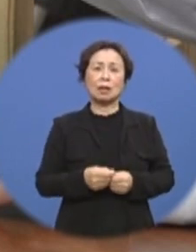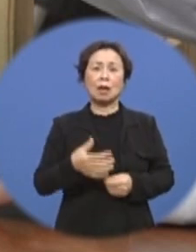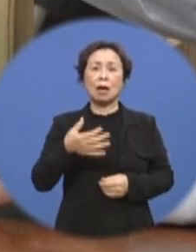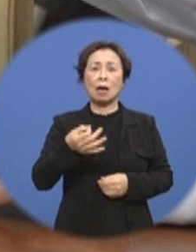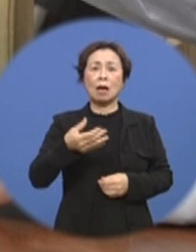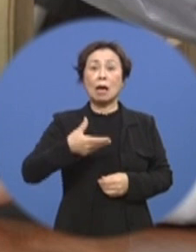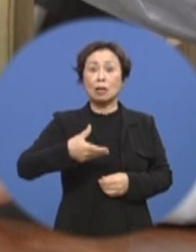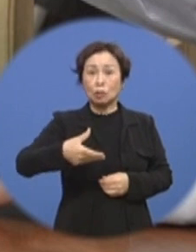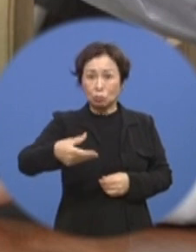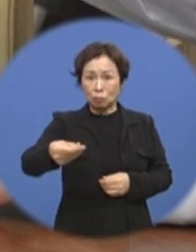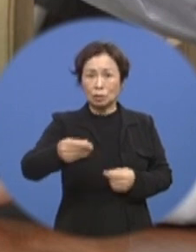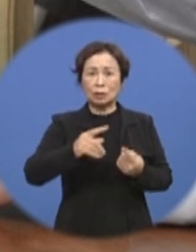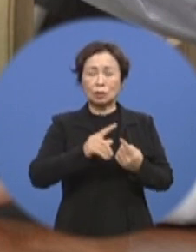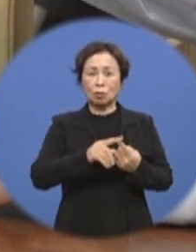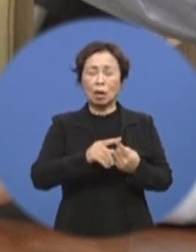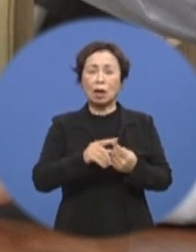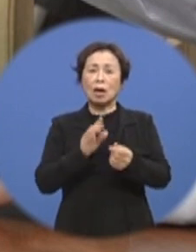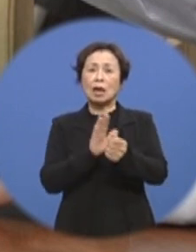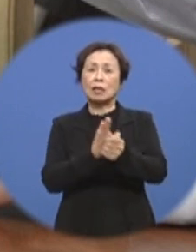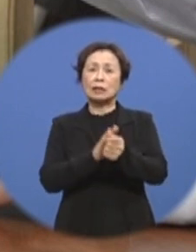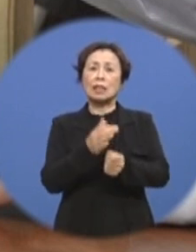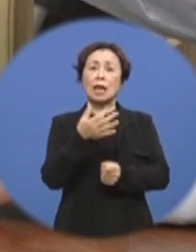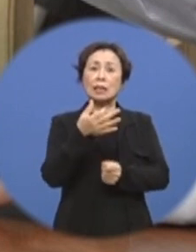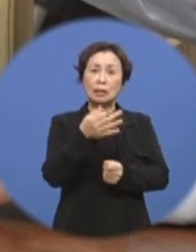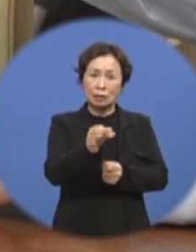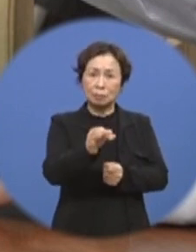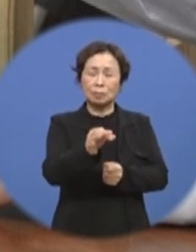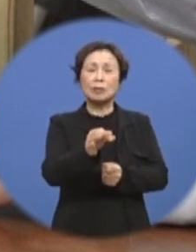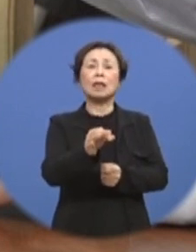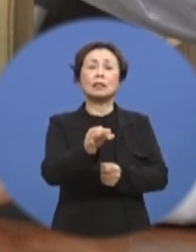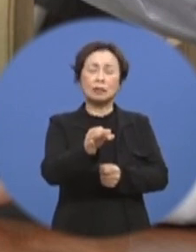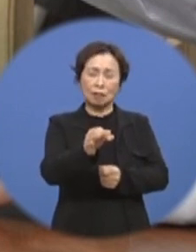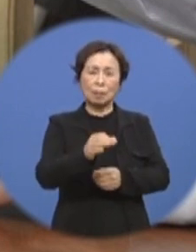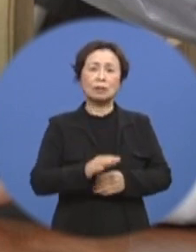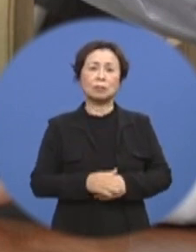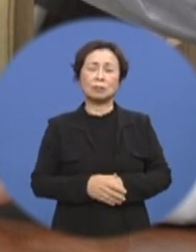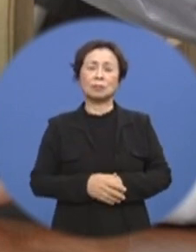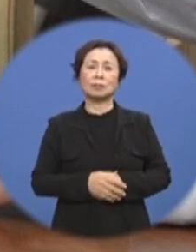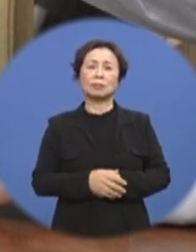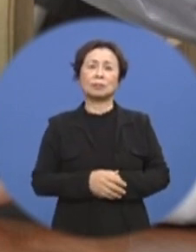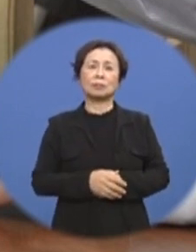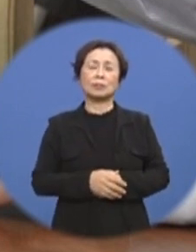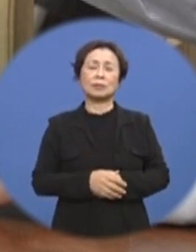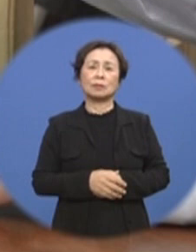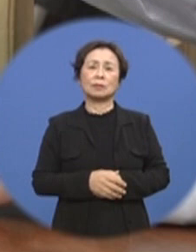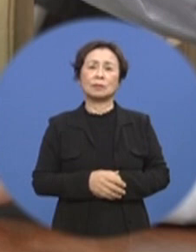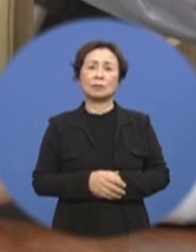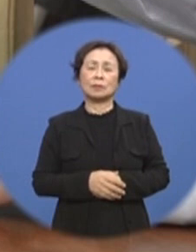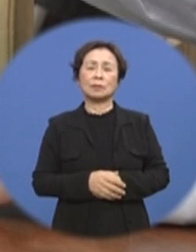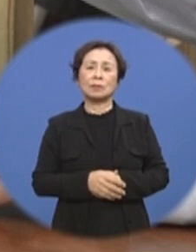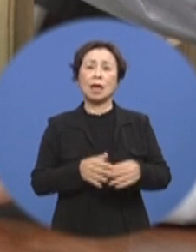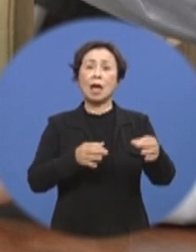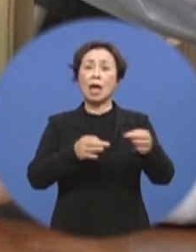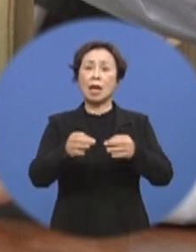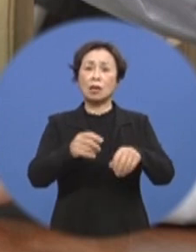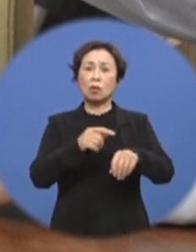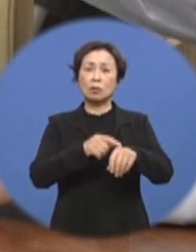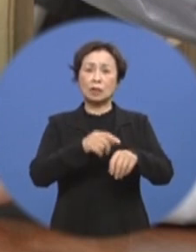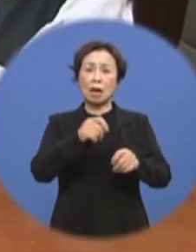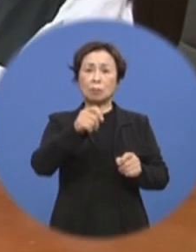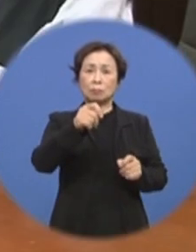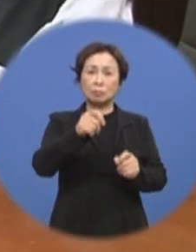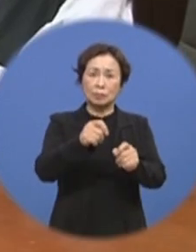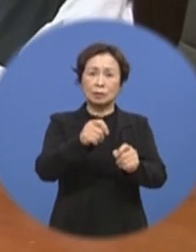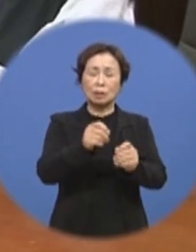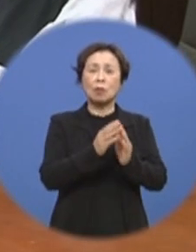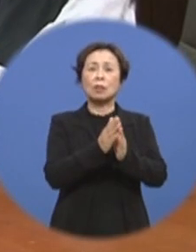があの支援金ももちろん出させていただきますよくあの時短をお願いをした飲食店については